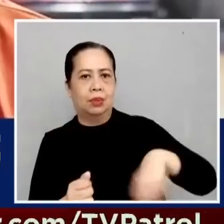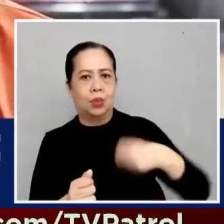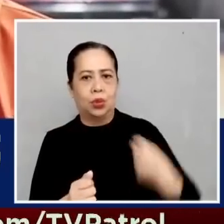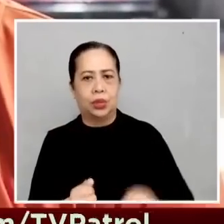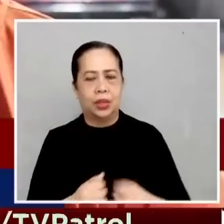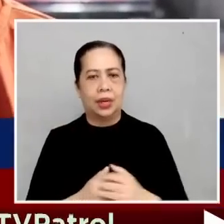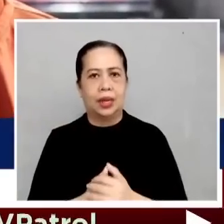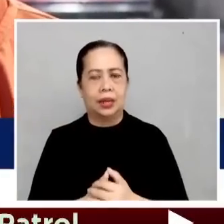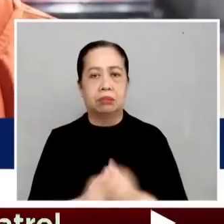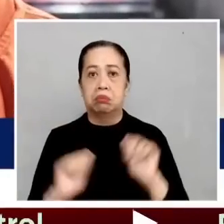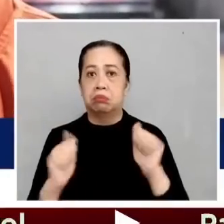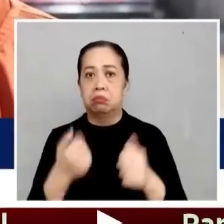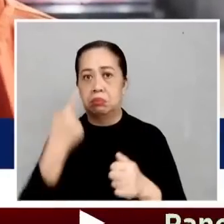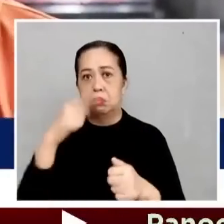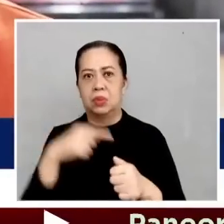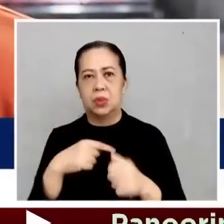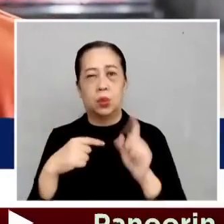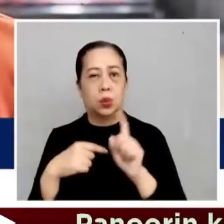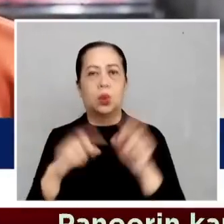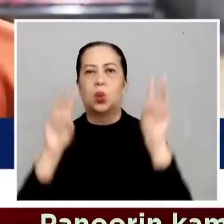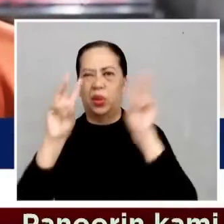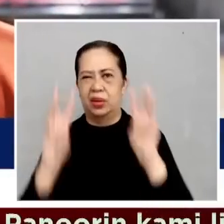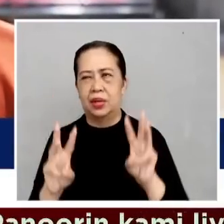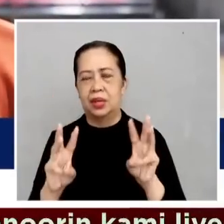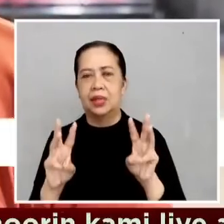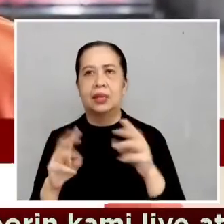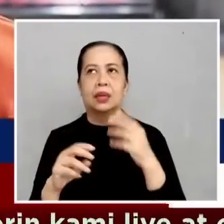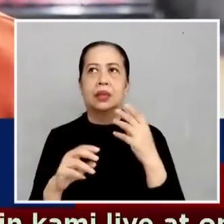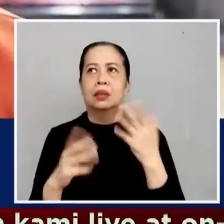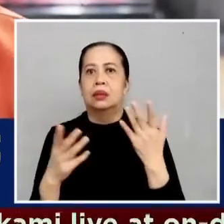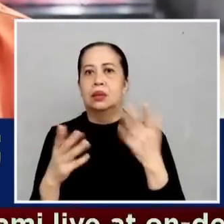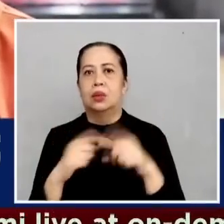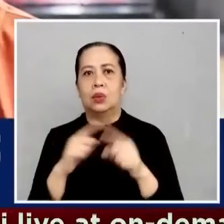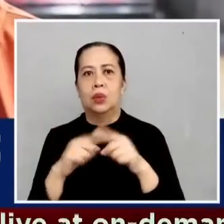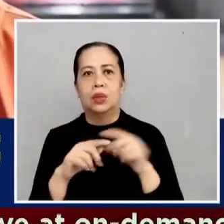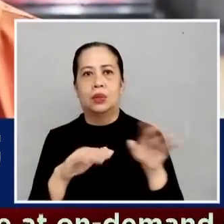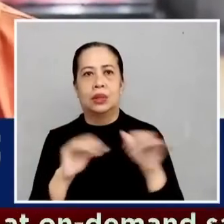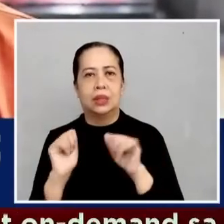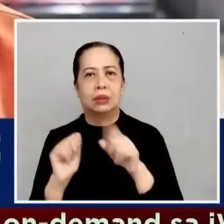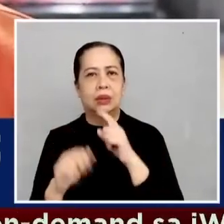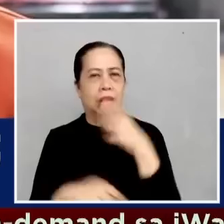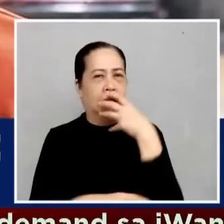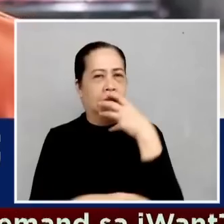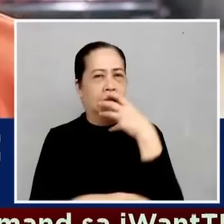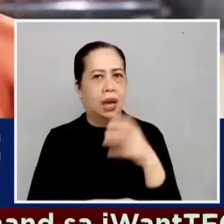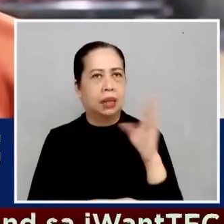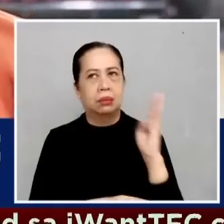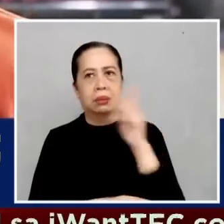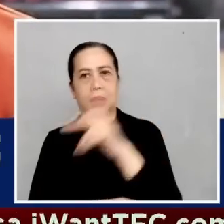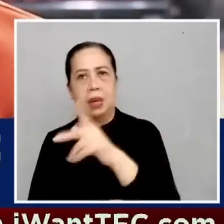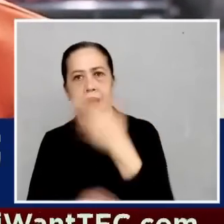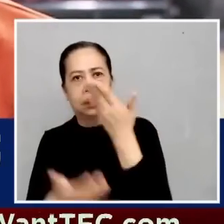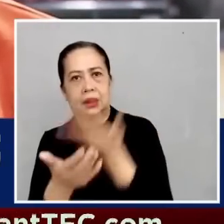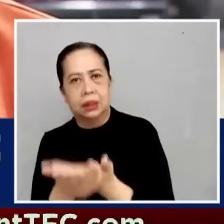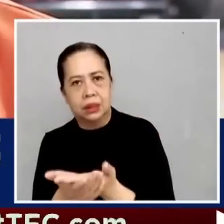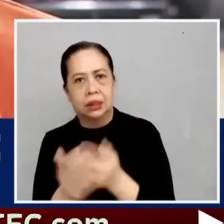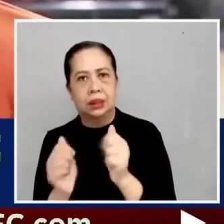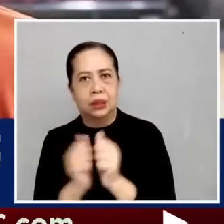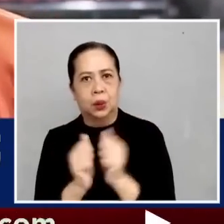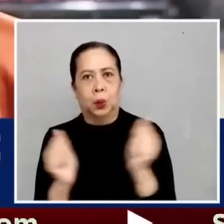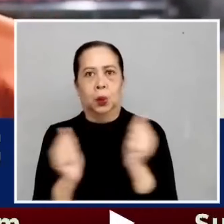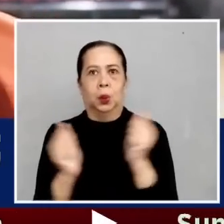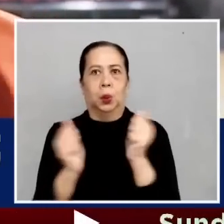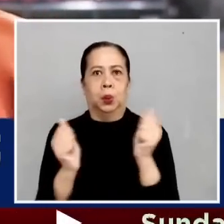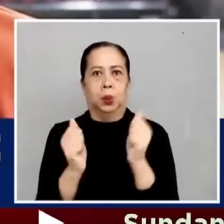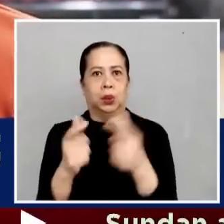a challenge for us with the weather because when we left here, it was really hot. And then when we arrived there, it was like 10 degrees.